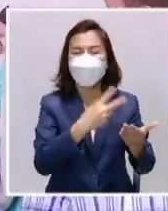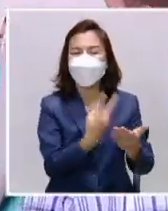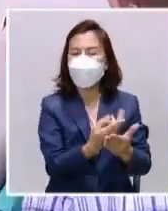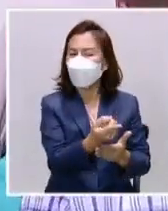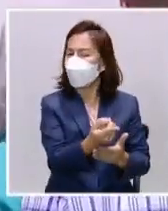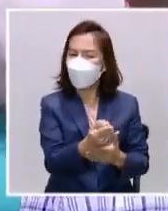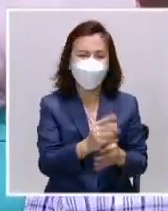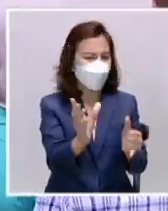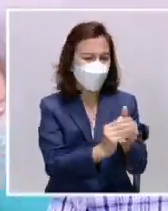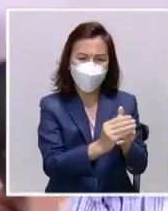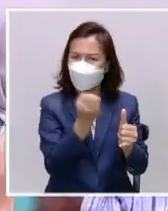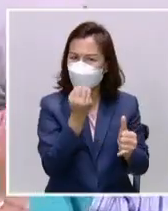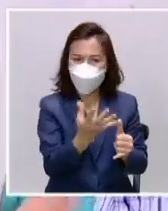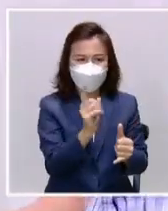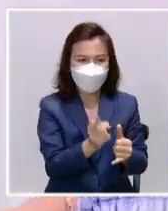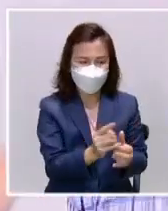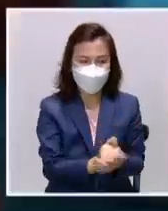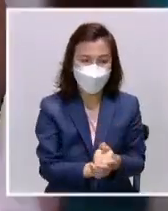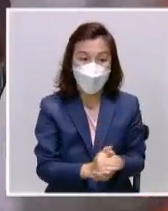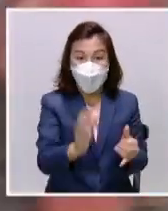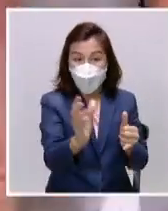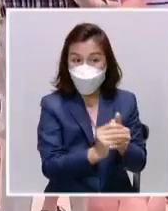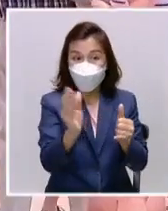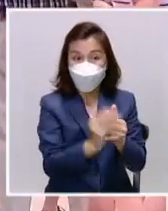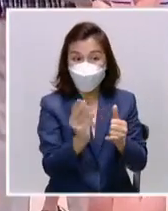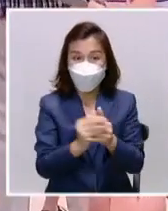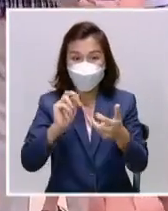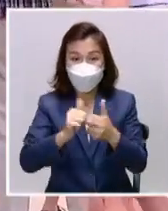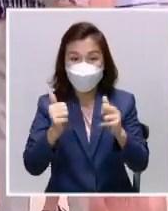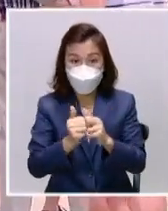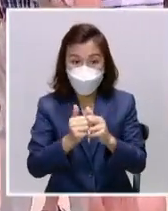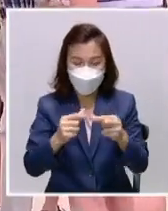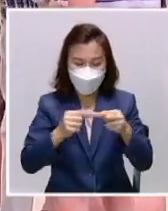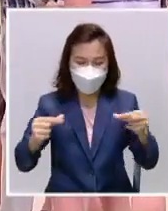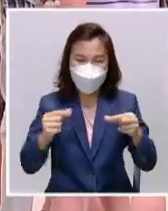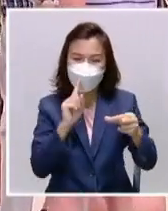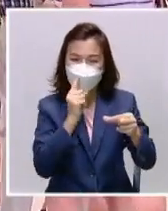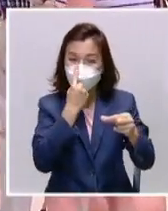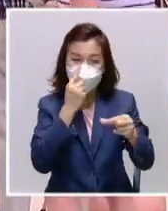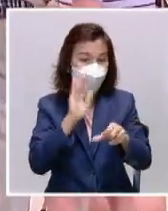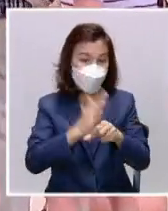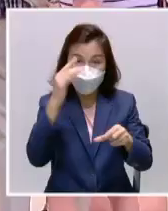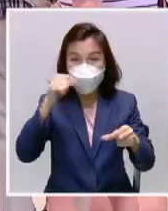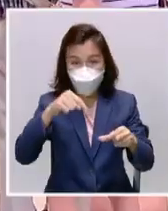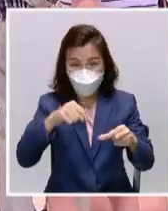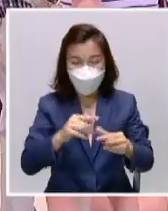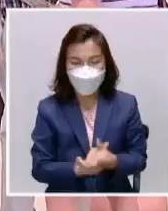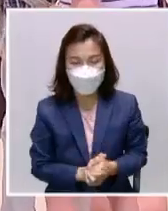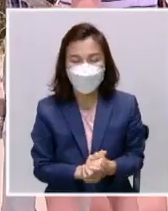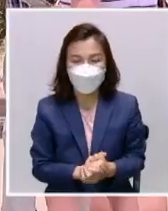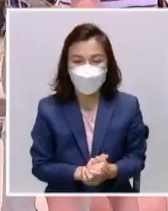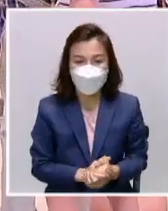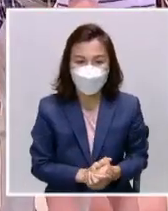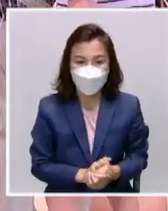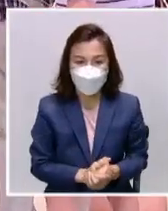ใหม่เลยนะคะแล้วก็มียอดผู้ติดเชื้อพุ่งขึ้นท่ามกลางปัญหาขาดแคลนช่วยตรวจเอทีเคค่ะแต่ว่านายกทน